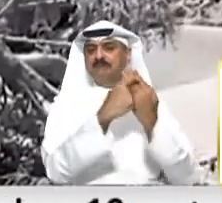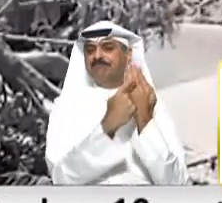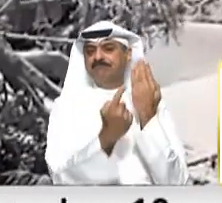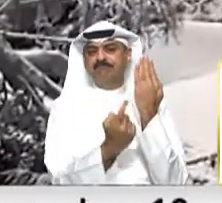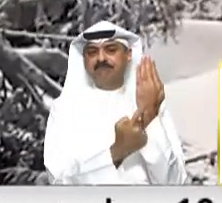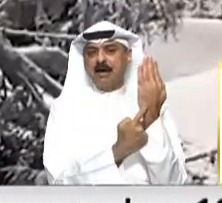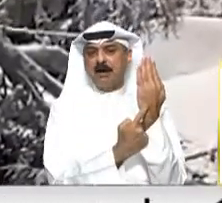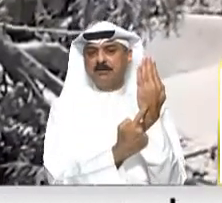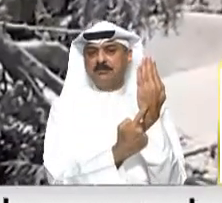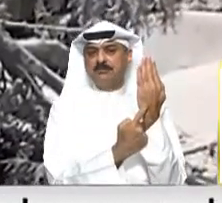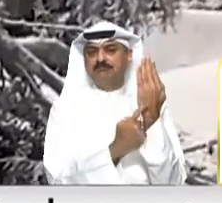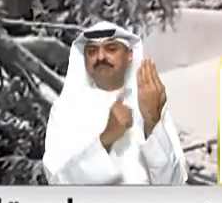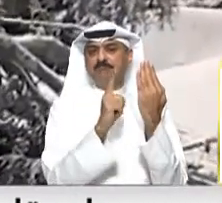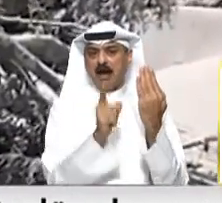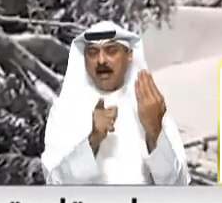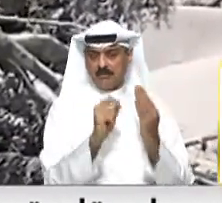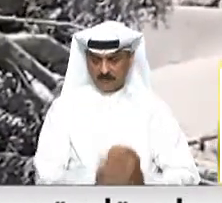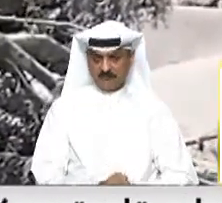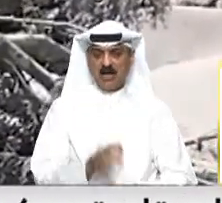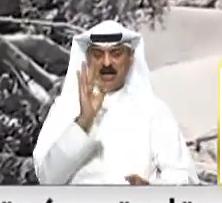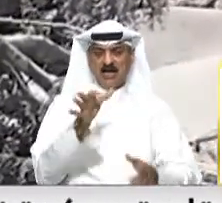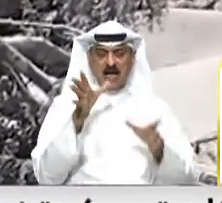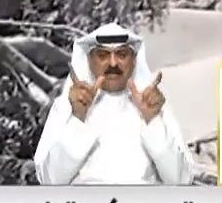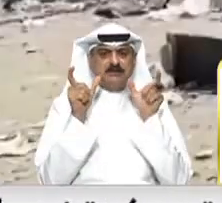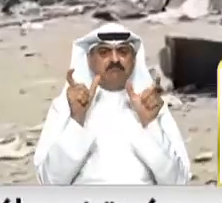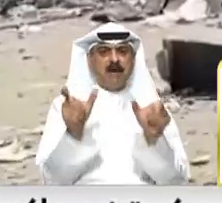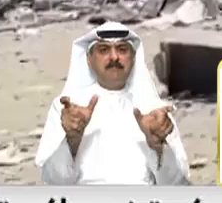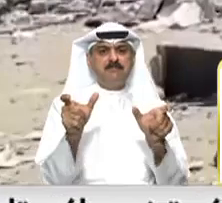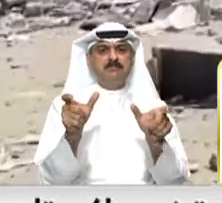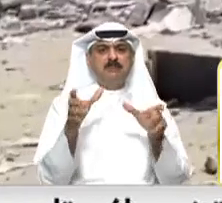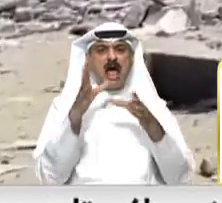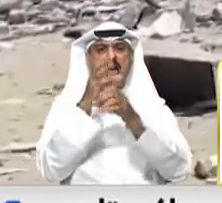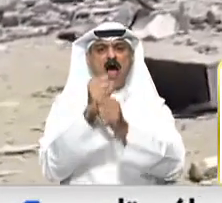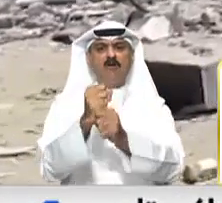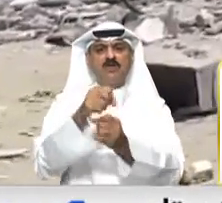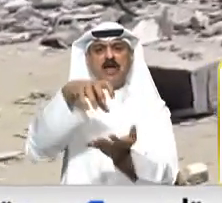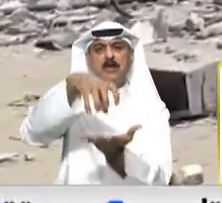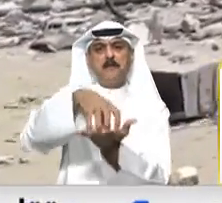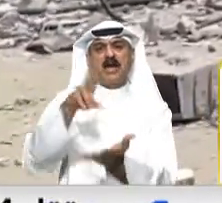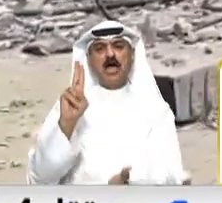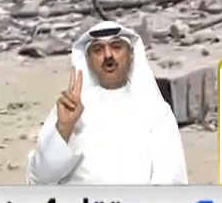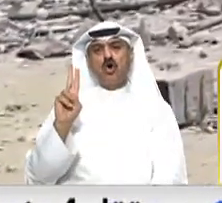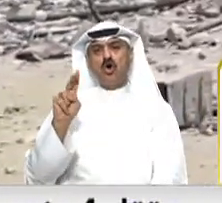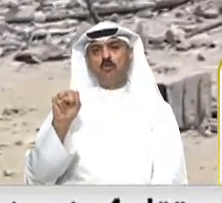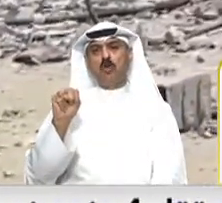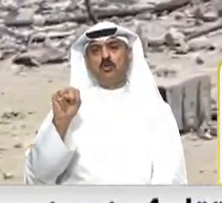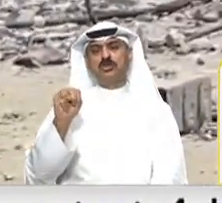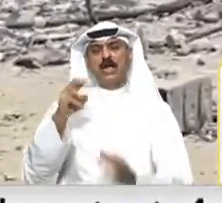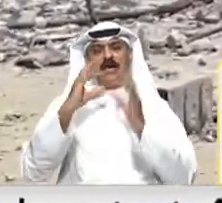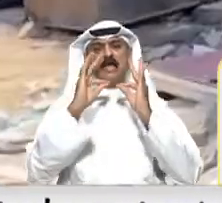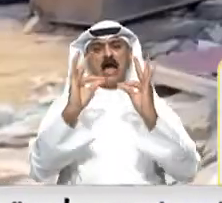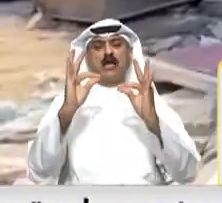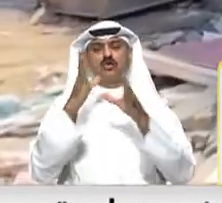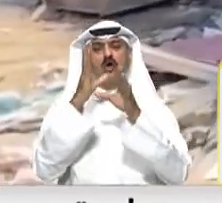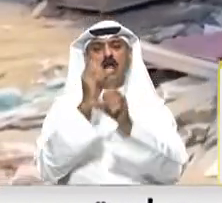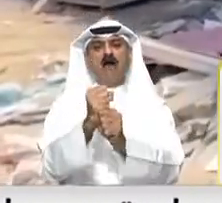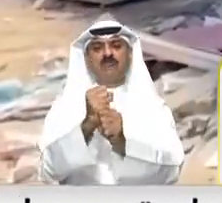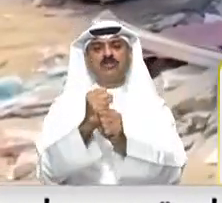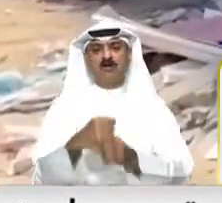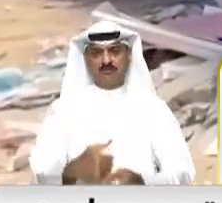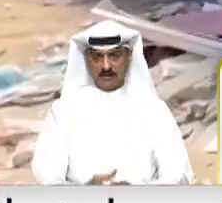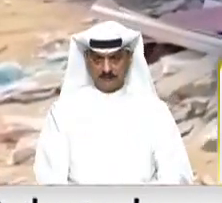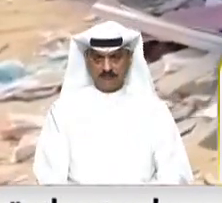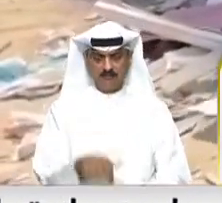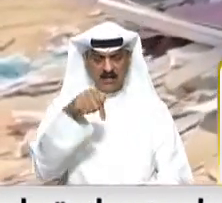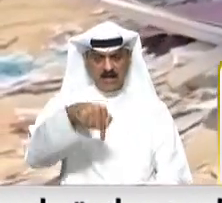الإنساني الدولي، مطالبا بحماية مرافق الأمم المتحدة في جميع الأوقات وعدم استخدامها